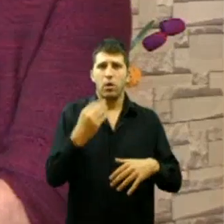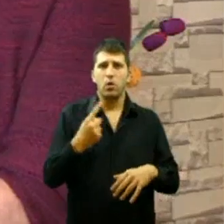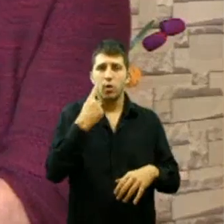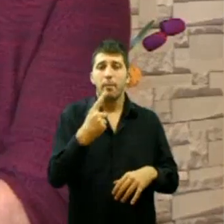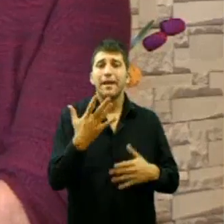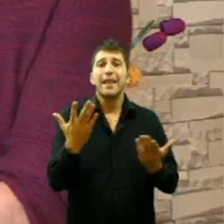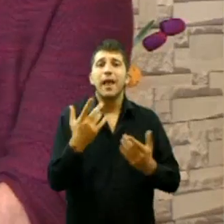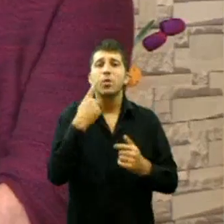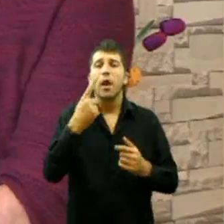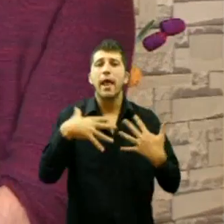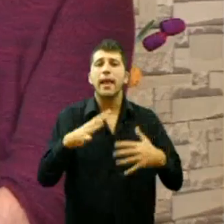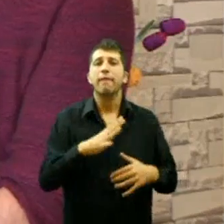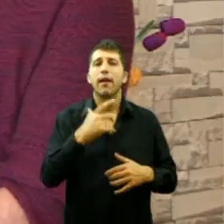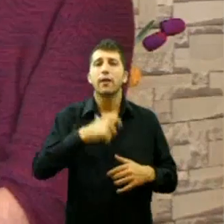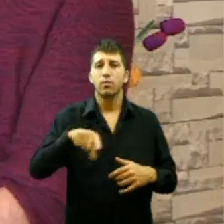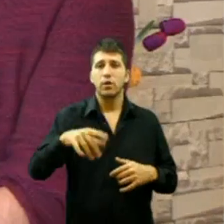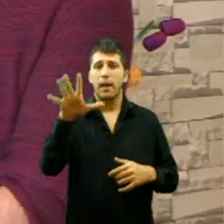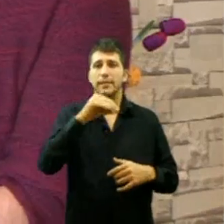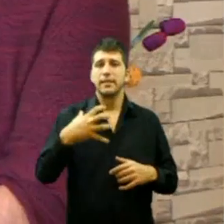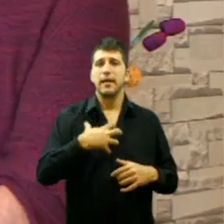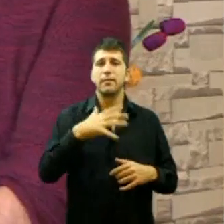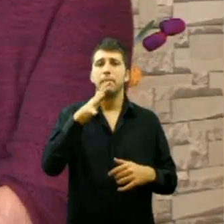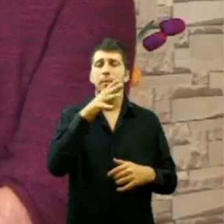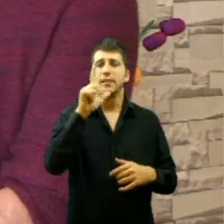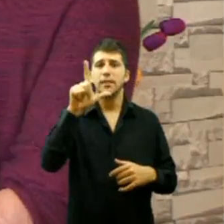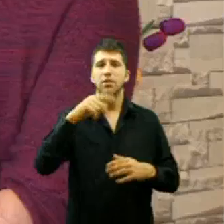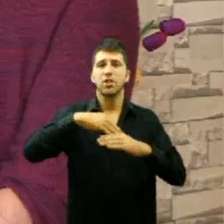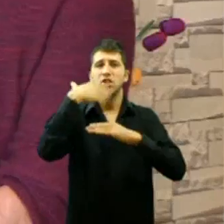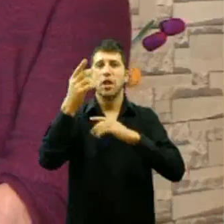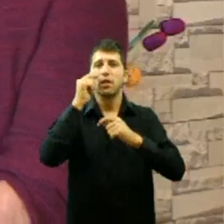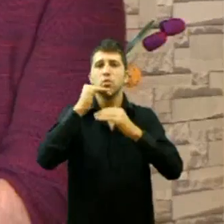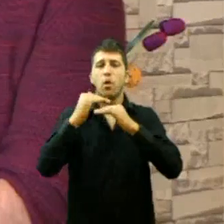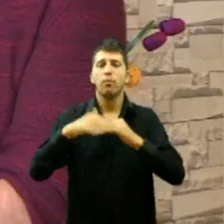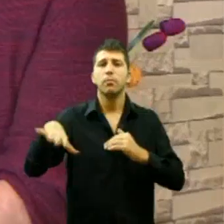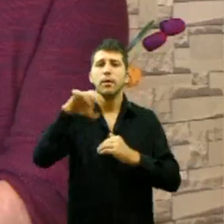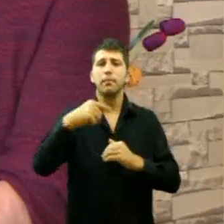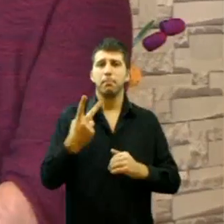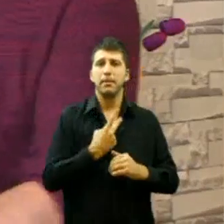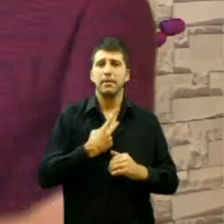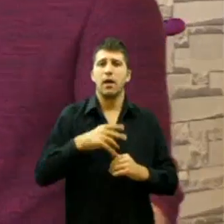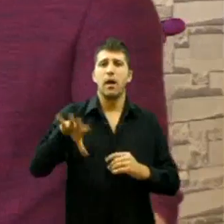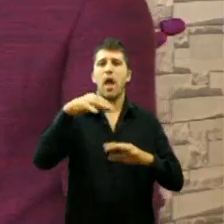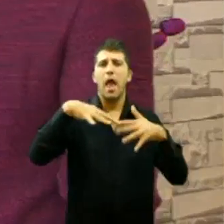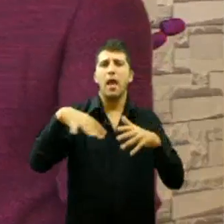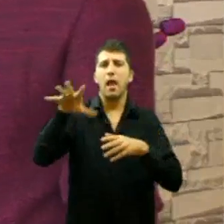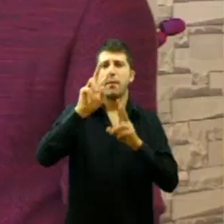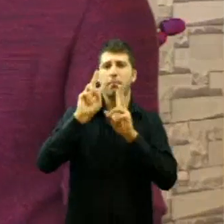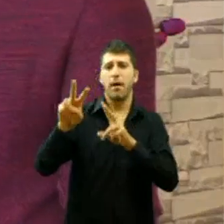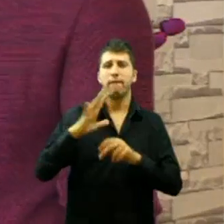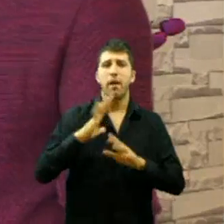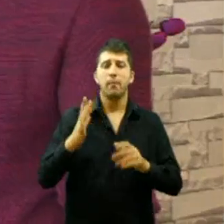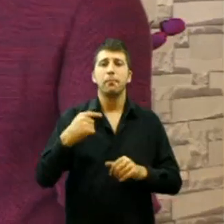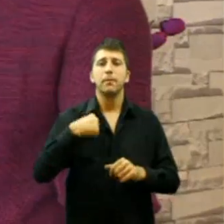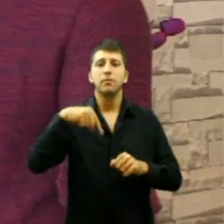Yani bunun da bir bilincini olmak lazım. Yani dışarıda toplum bize belki çok engelli, ha şöyle diye bakıyor ama sonuçta biz bu sandalyeyle